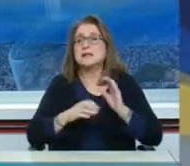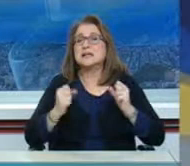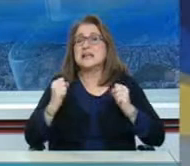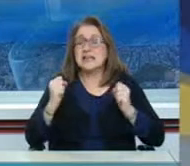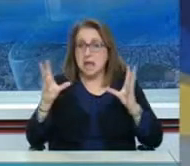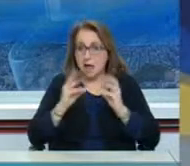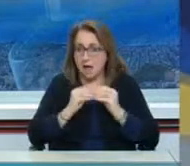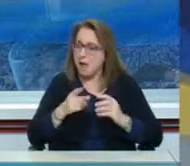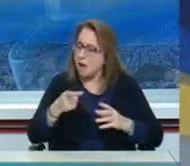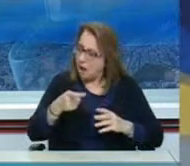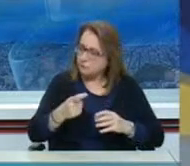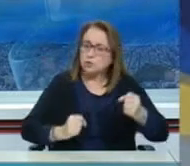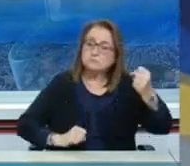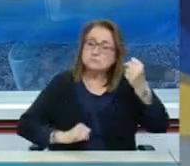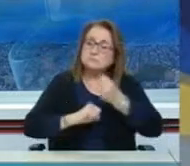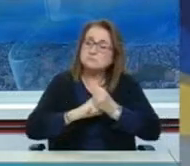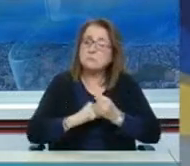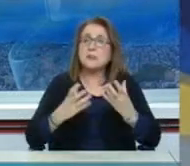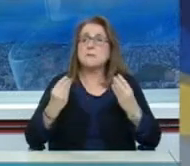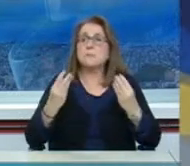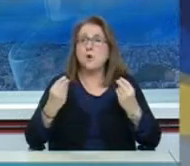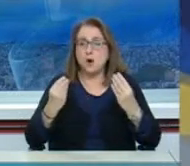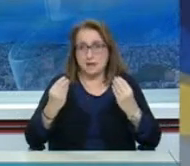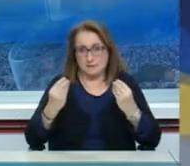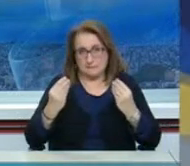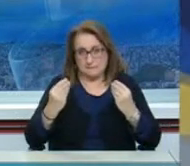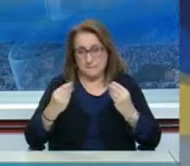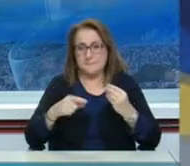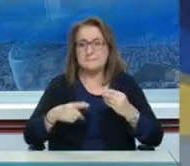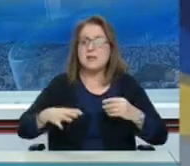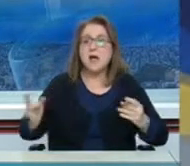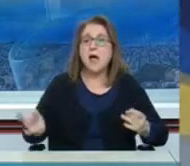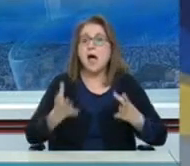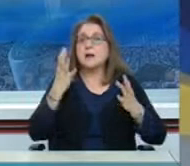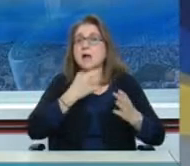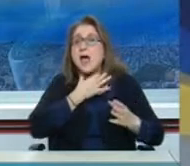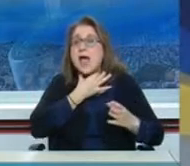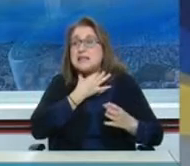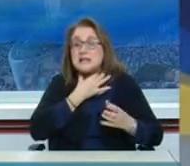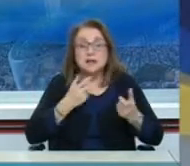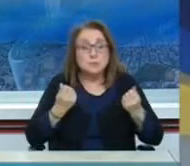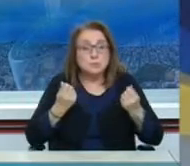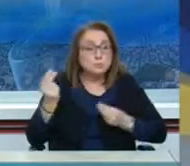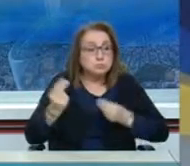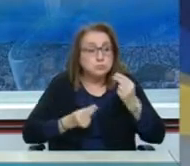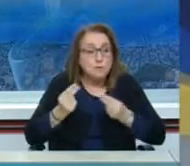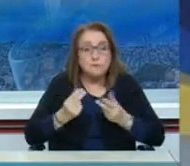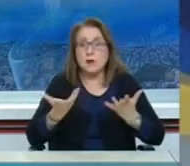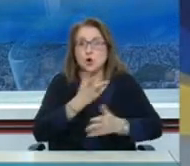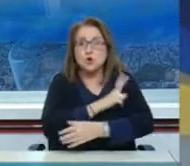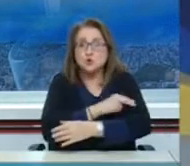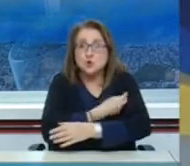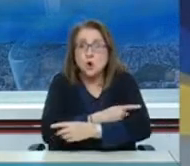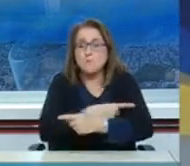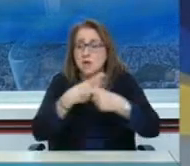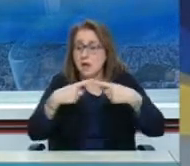Υπάρχει πλήρης υποστήριξη του συστήματος υγείας σε έκτακτες δαπάνες που απαιτούνται, όπως προβλέπεται άλλωστε και